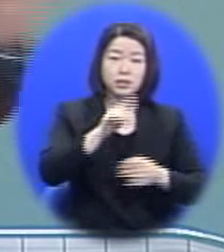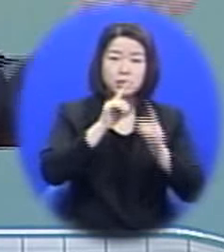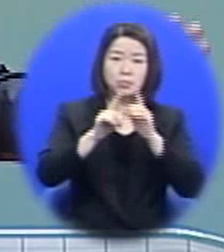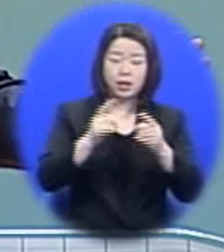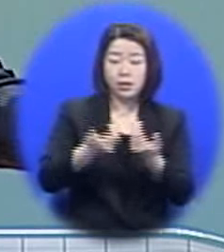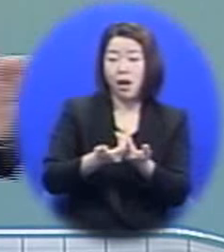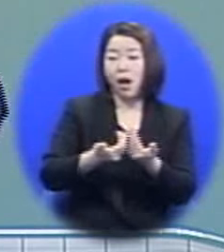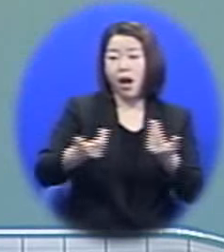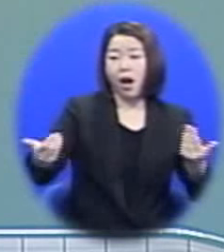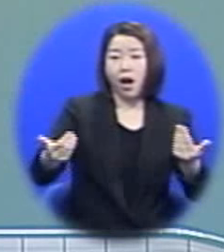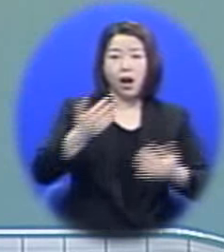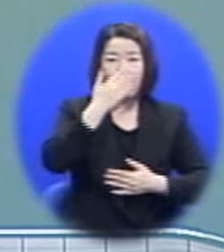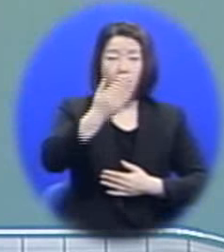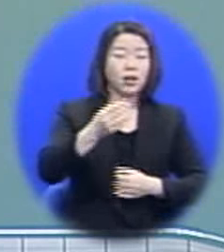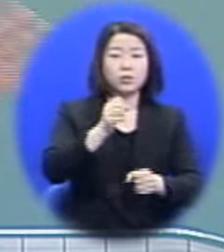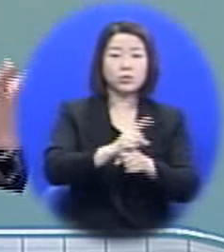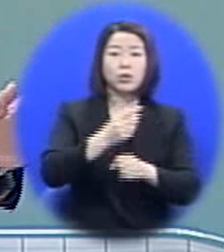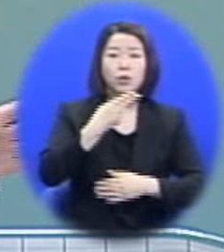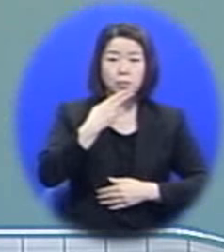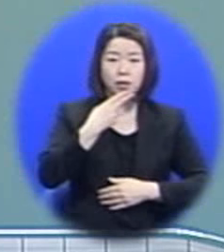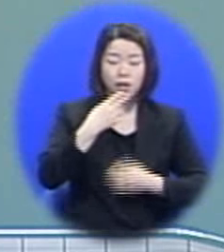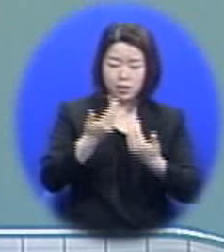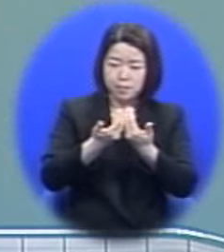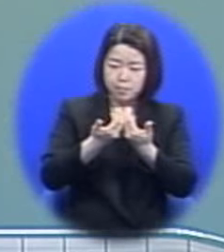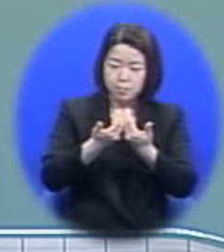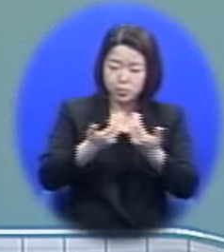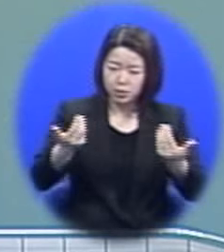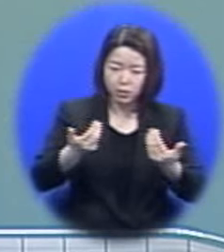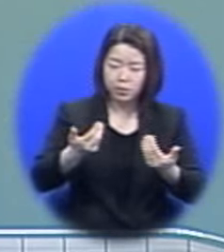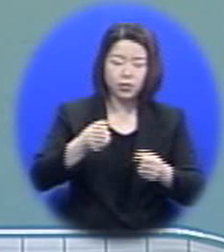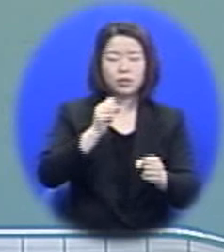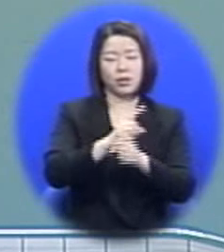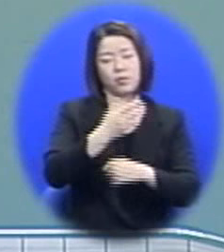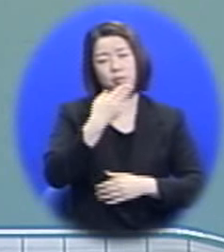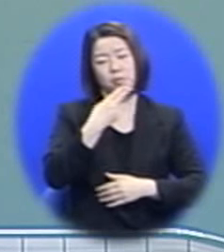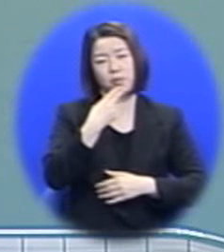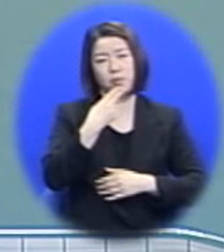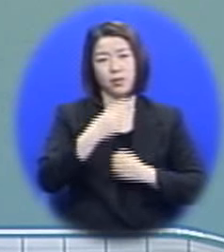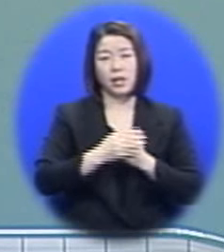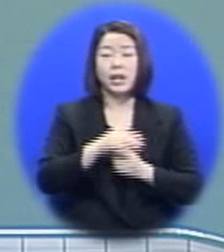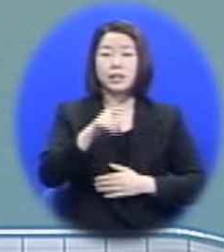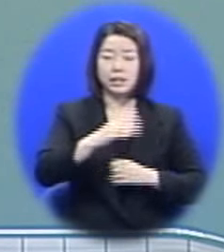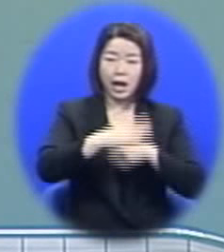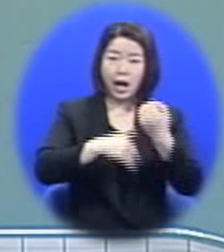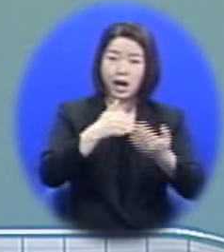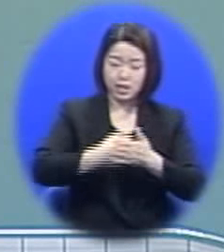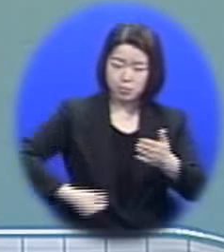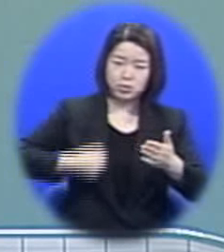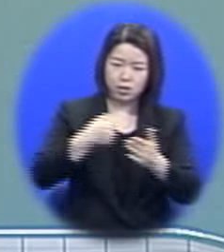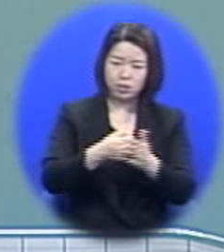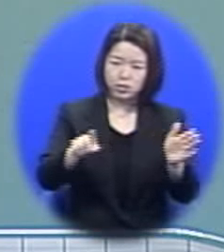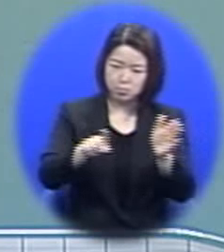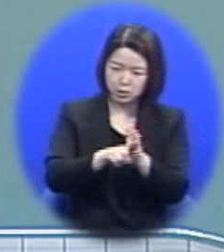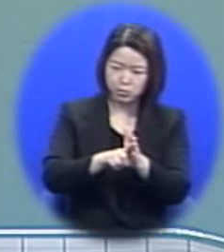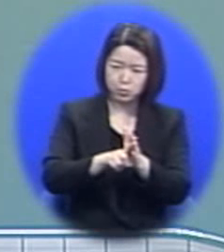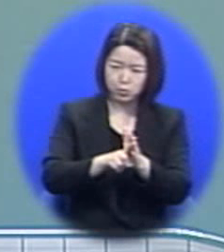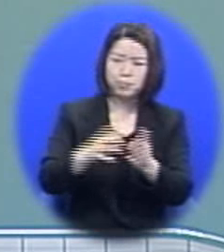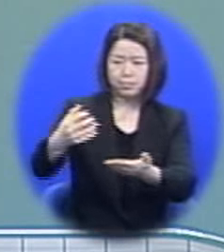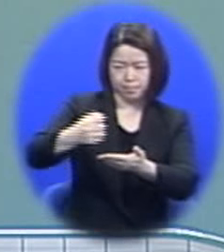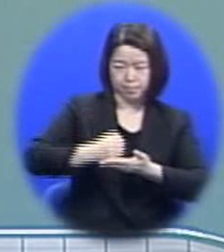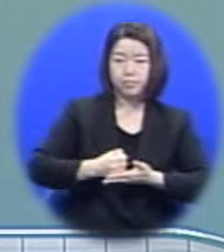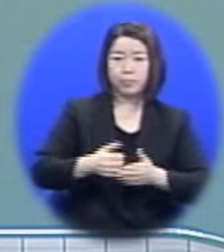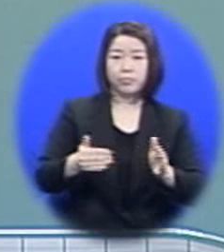헤어질 가능성 없다. 이혼 가능성 없어요. 그게 하나님 정하신 것을 믿음으로 받아들이는 겁니다.